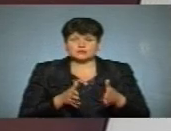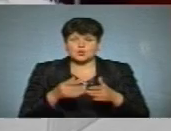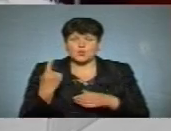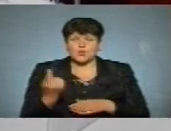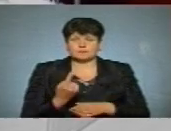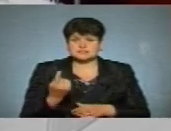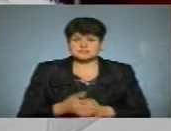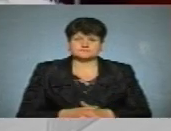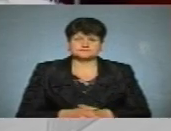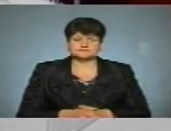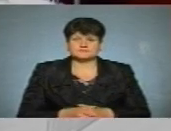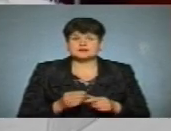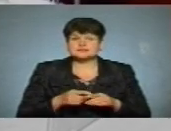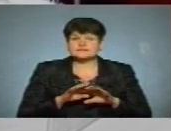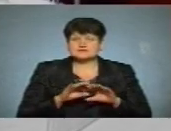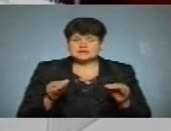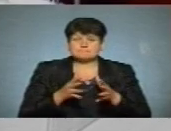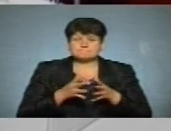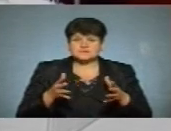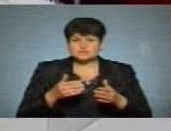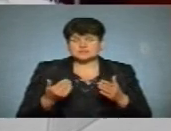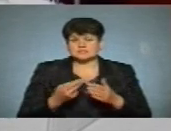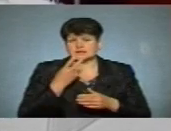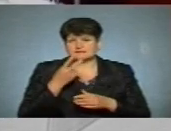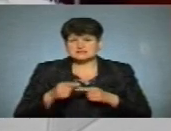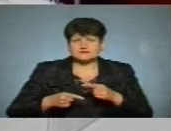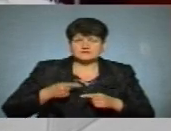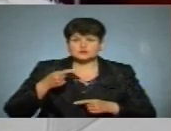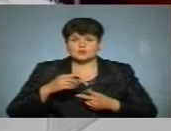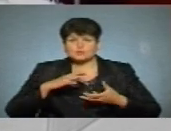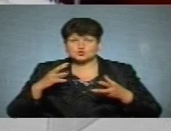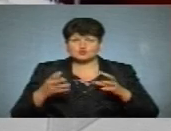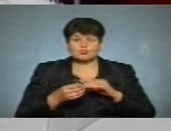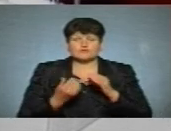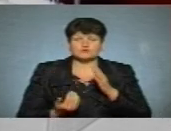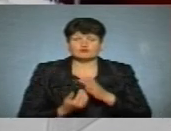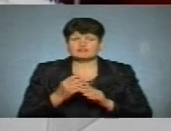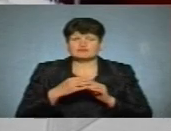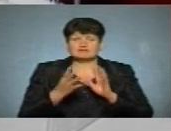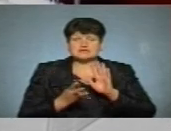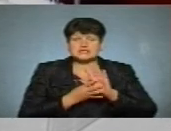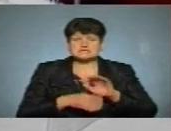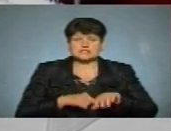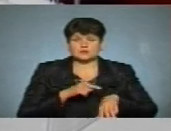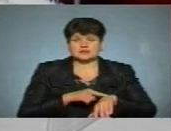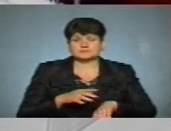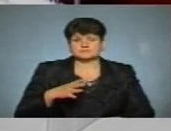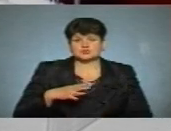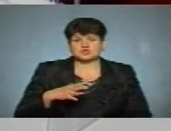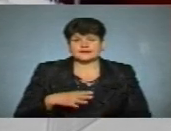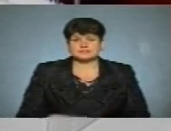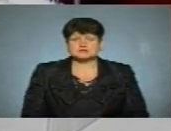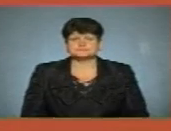області. На цьому ті мене все. Більше дивіться у наступному підсумковому випуску новин о 19-й годині. Дочекайтеся.